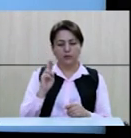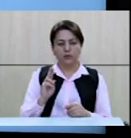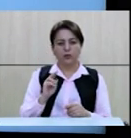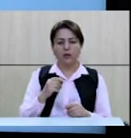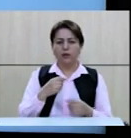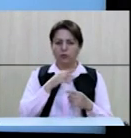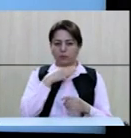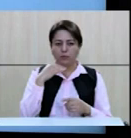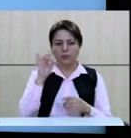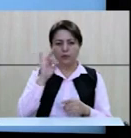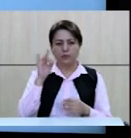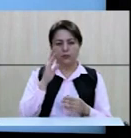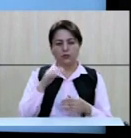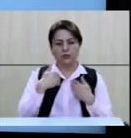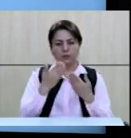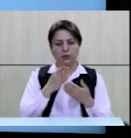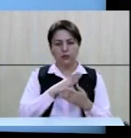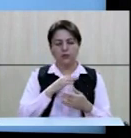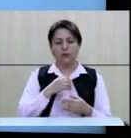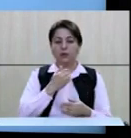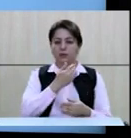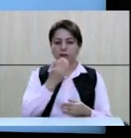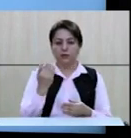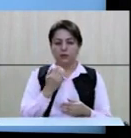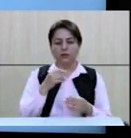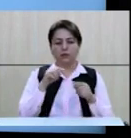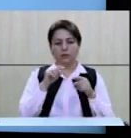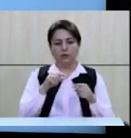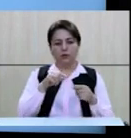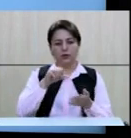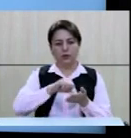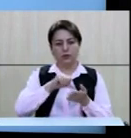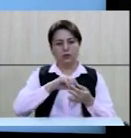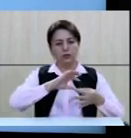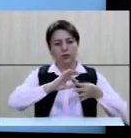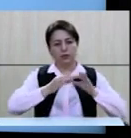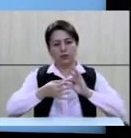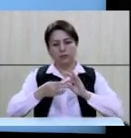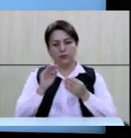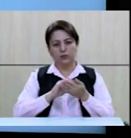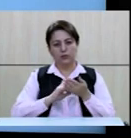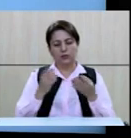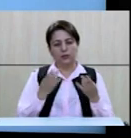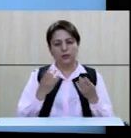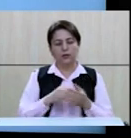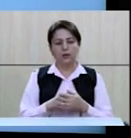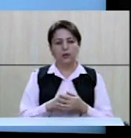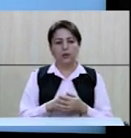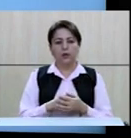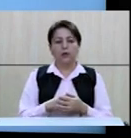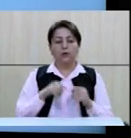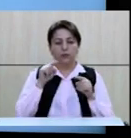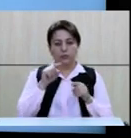nechta ravishlar berilgan. Siz ular ishtirokida gaplar tuzishingiz kerak. Keling, avval biz mana